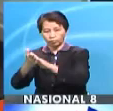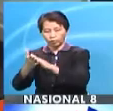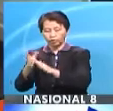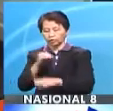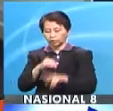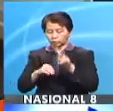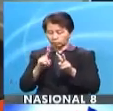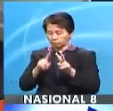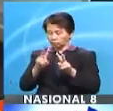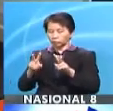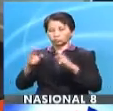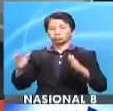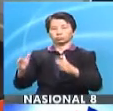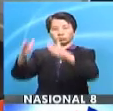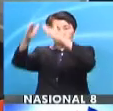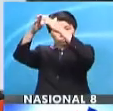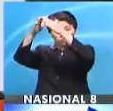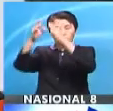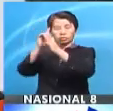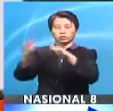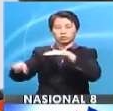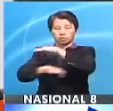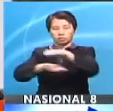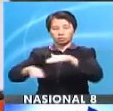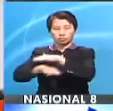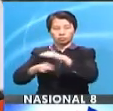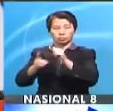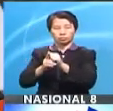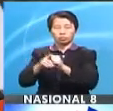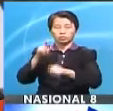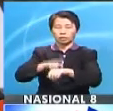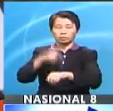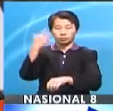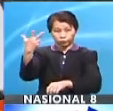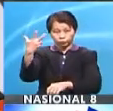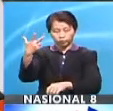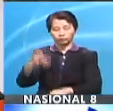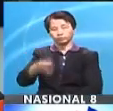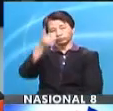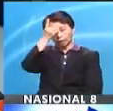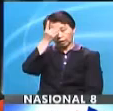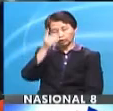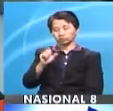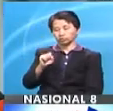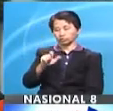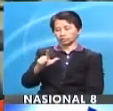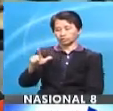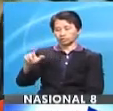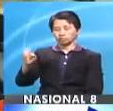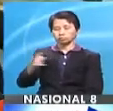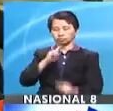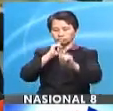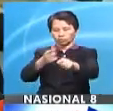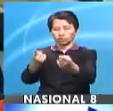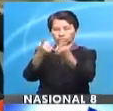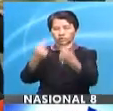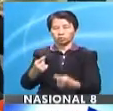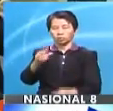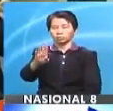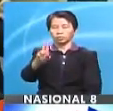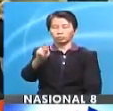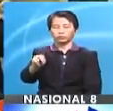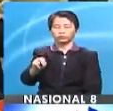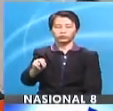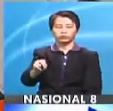212 menara telekomunikasi di bawah inisiatif Time 3 Datuk Seri Dr Mohamad salh menjawab soalan BN kanawit